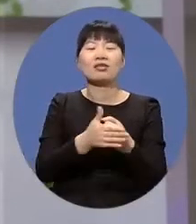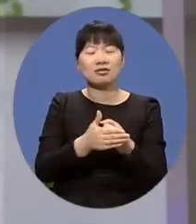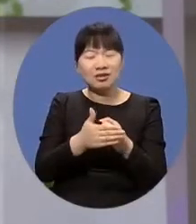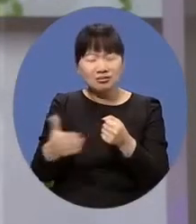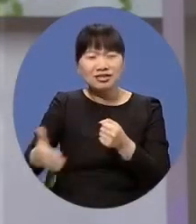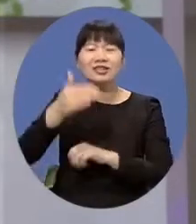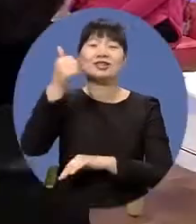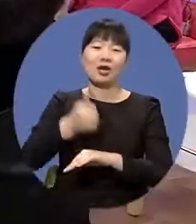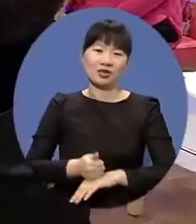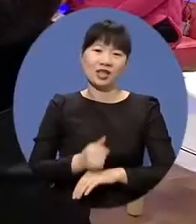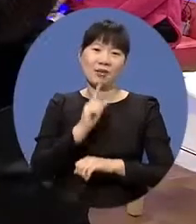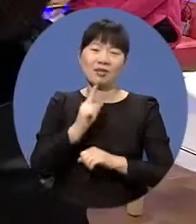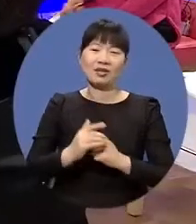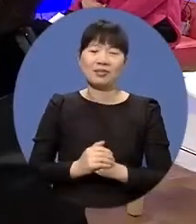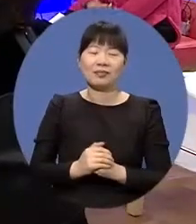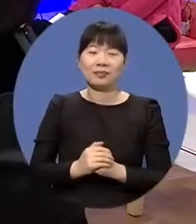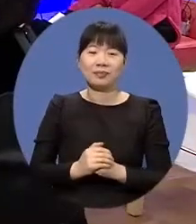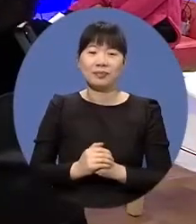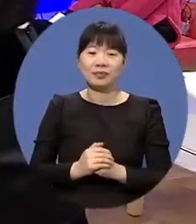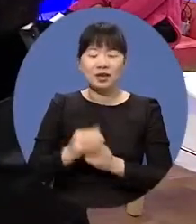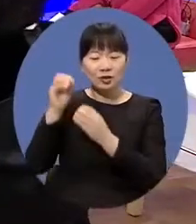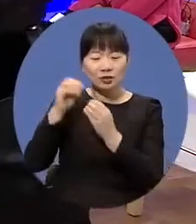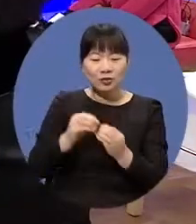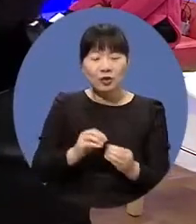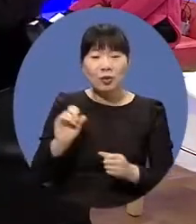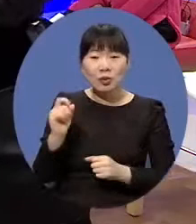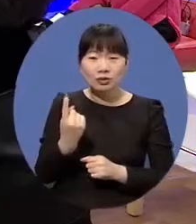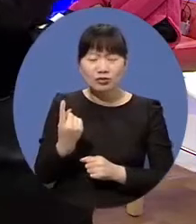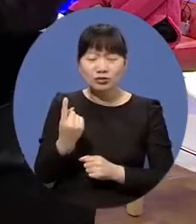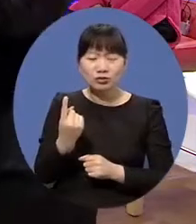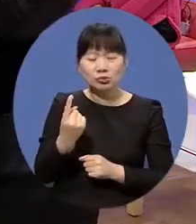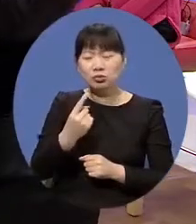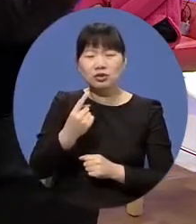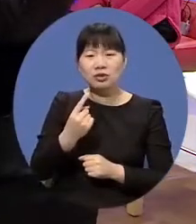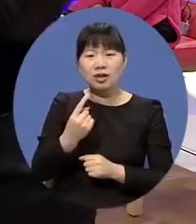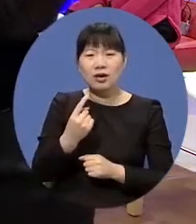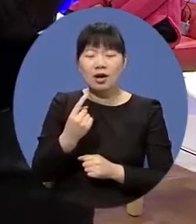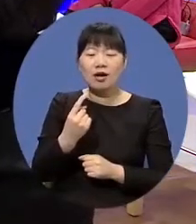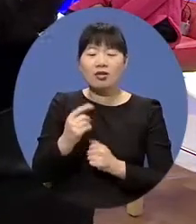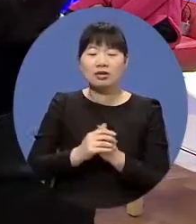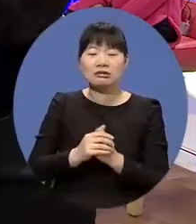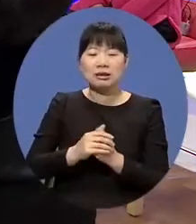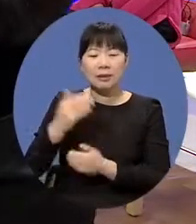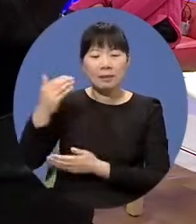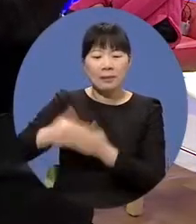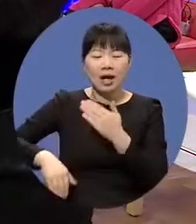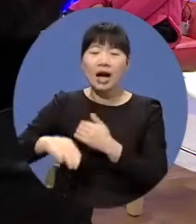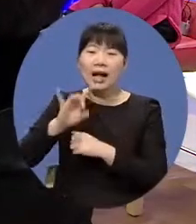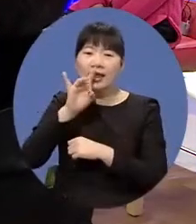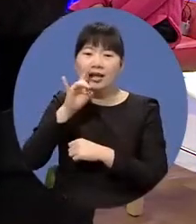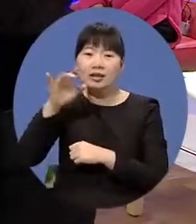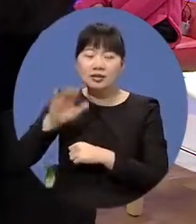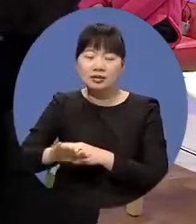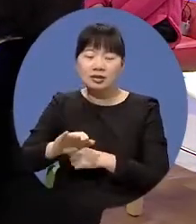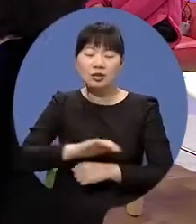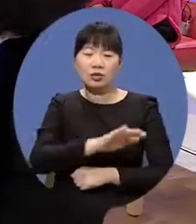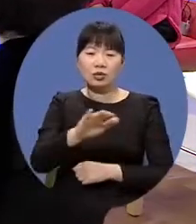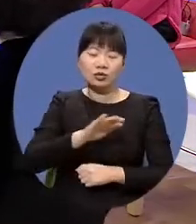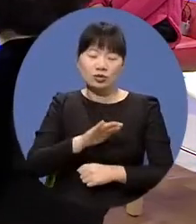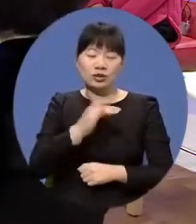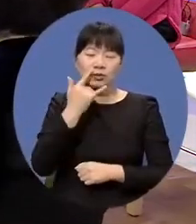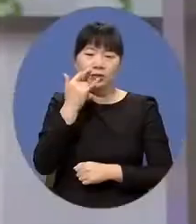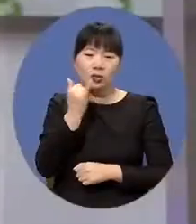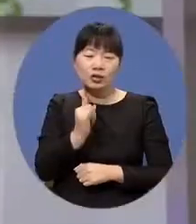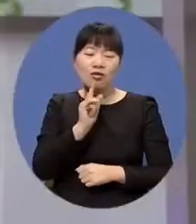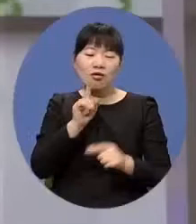상호작용이다라는 거예요. 그래서 유전적인 요인도 우리가 이제 무시할 수는 없어요. 근데 더 중요한 건 뭐냐면은 우리가 좋은 그런